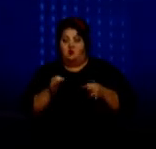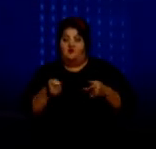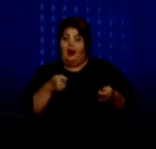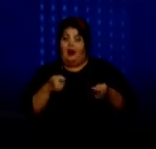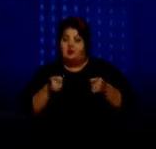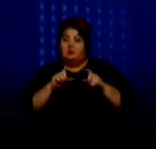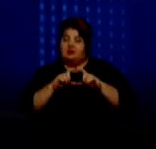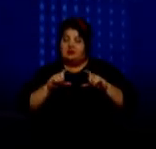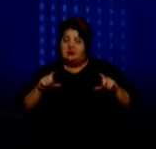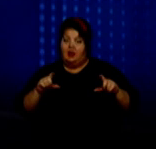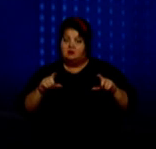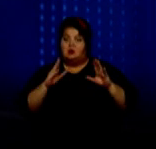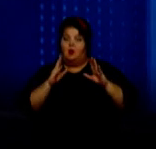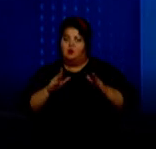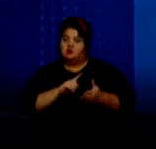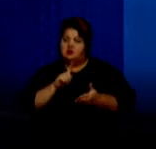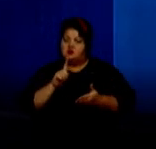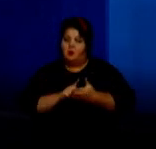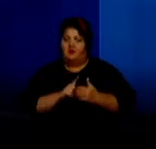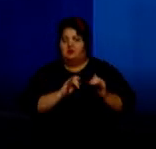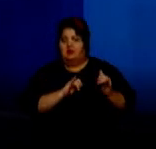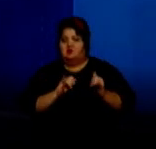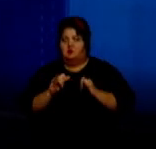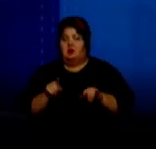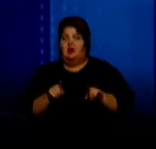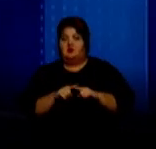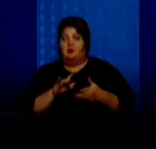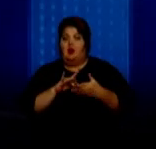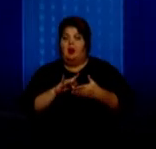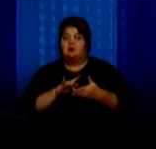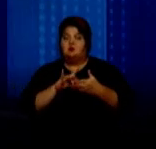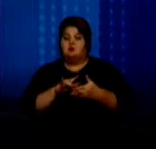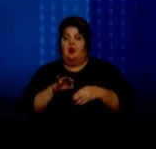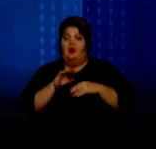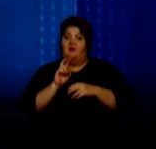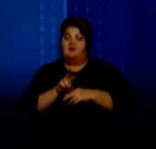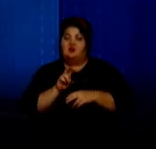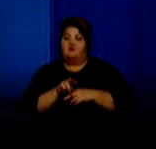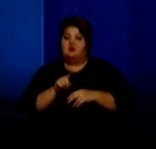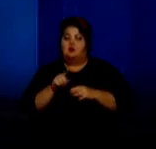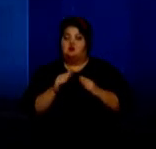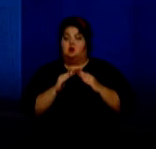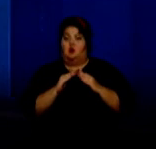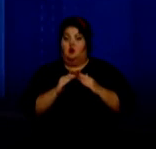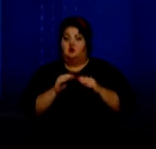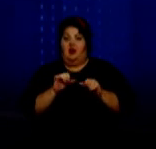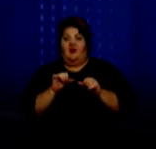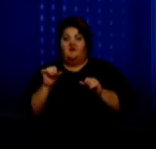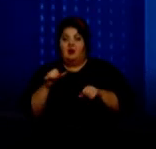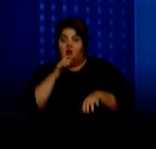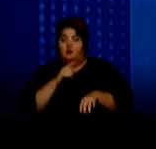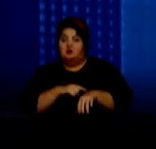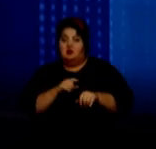адміністрація буде зобов'язана забезпечувати також екскурсійне відвідування всього корпусу. Звісно, у виокремлені часи, по